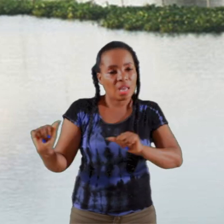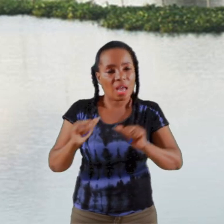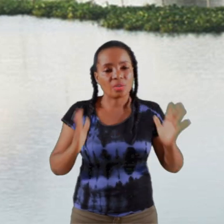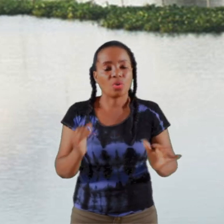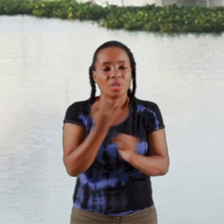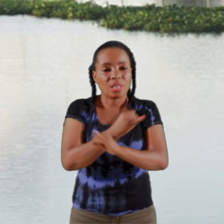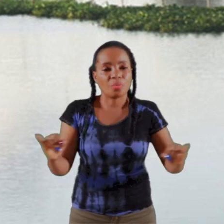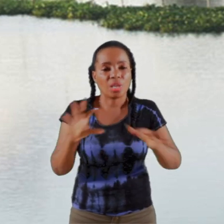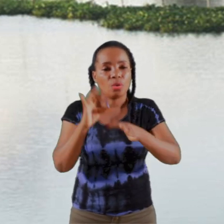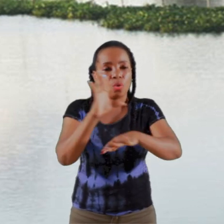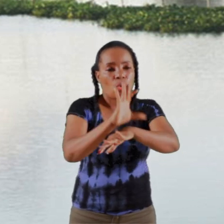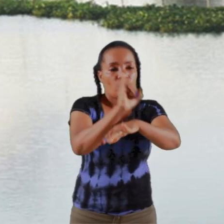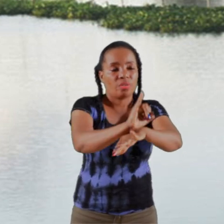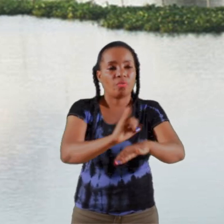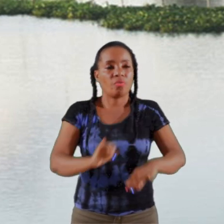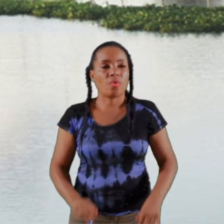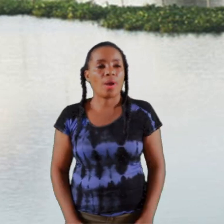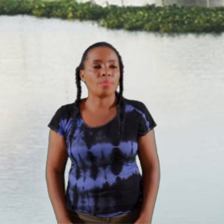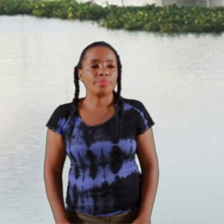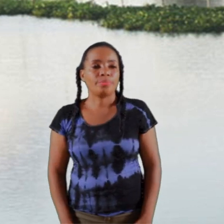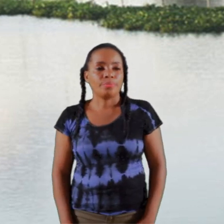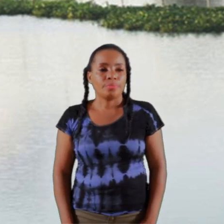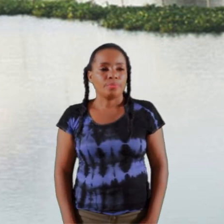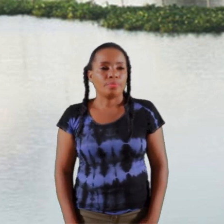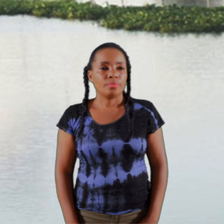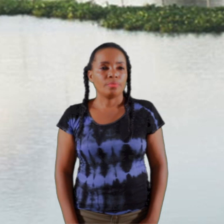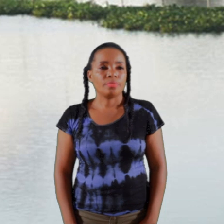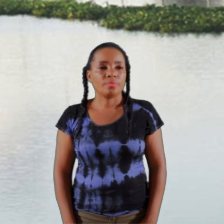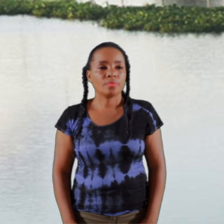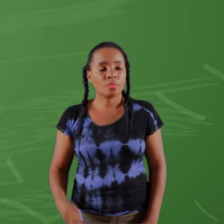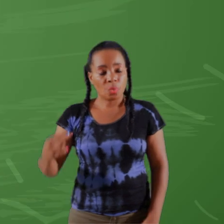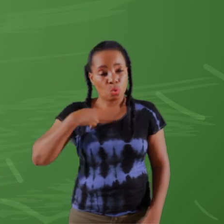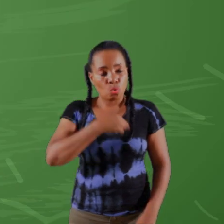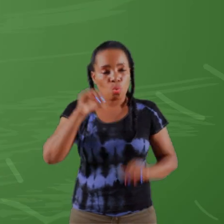d'Ivoire. Que pouvons-nous retenir en résumé? En